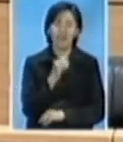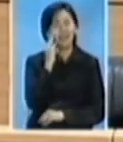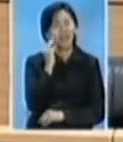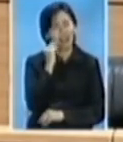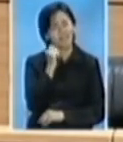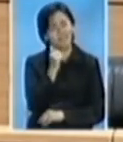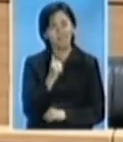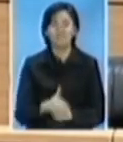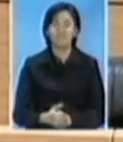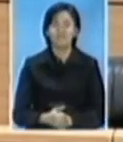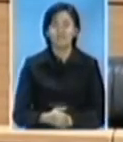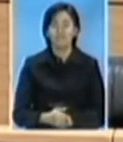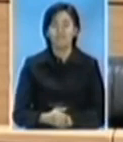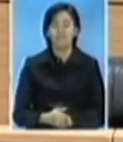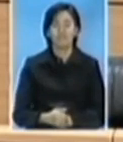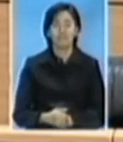มาก